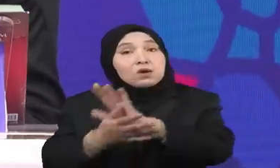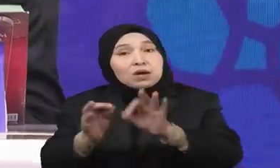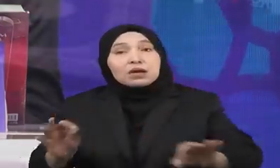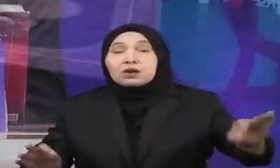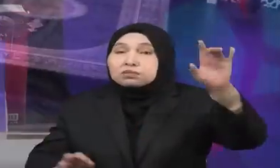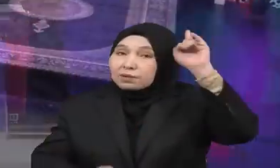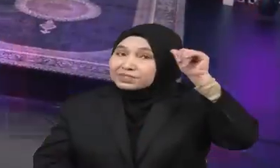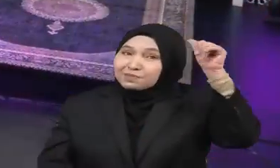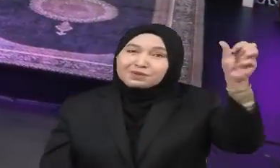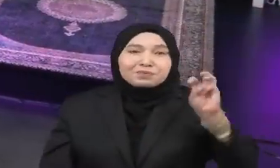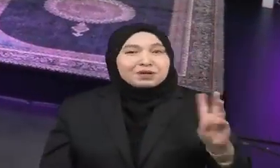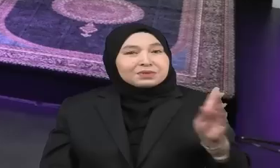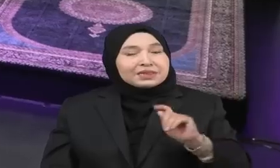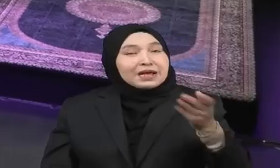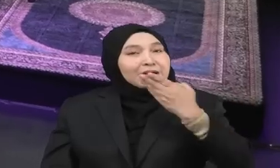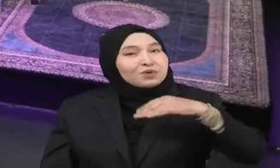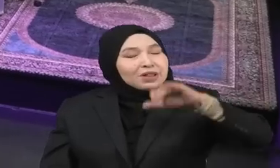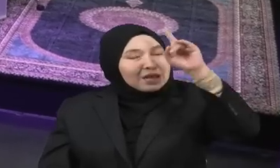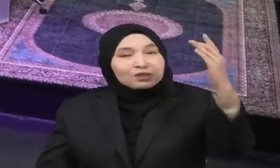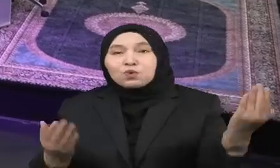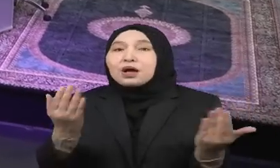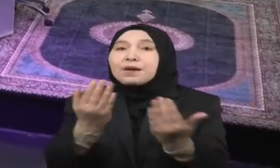Assalamualaikum warahmatullahi wabarakatuh